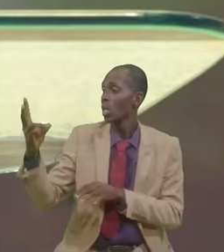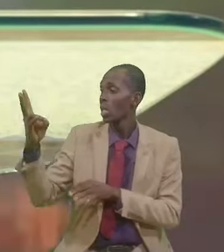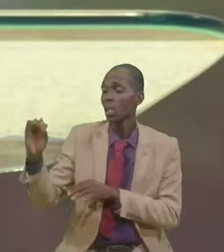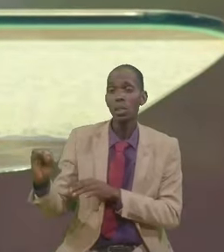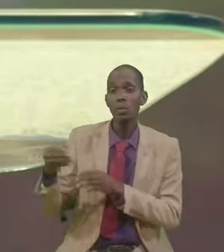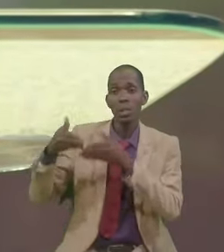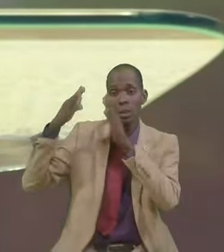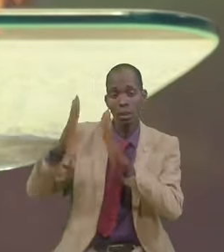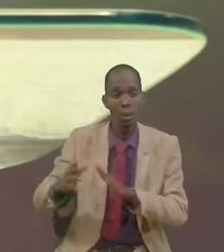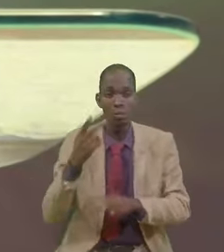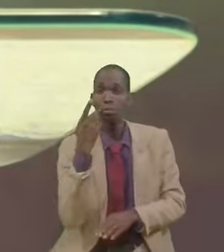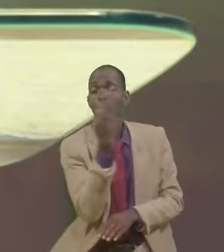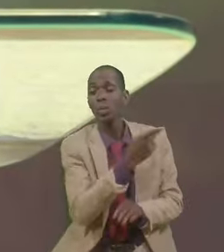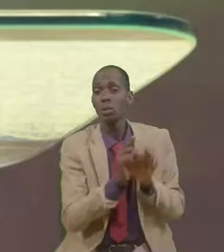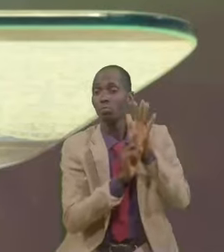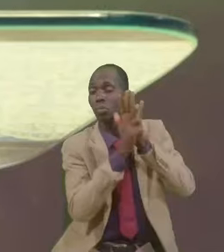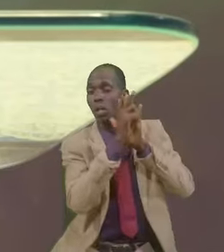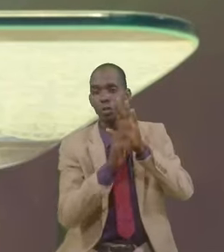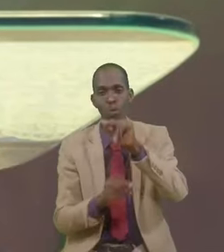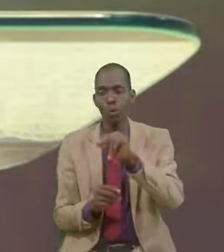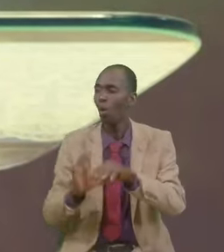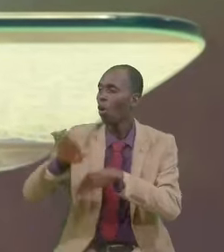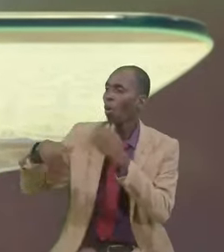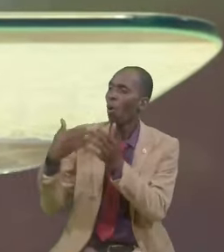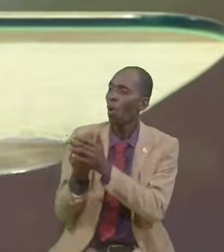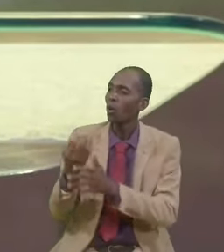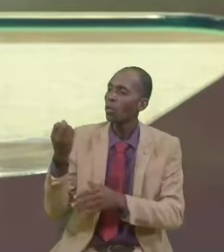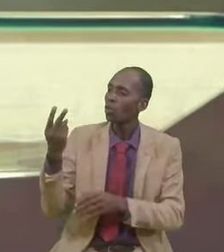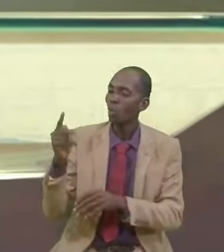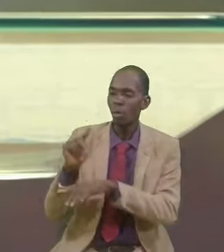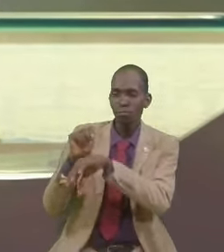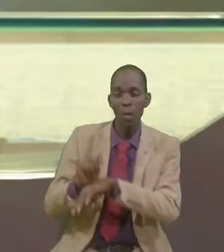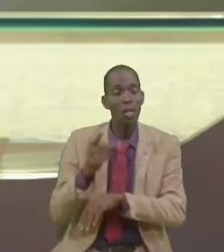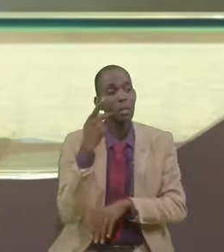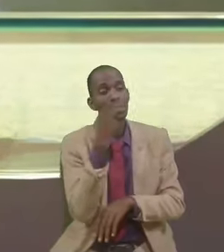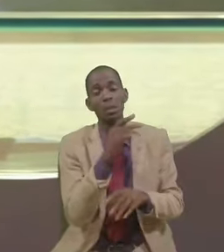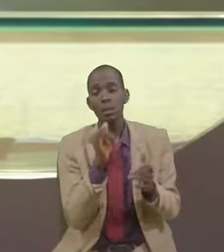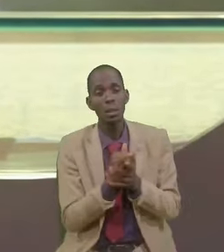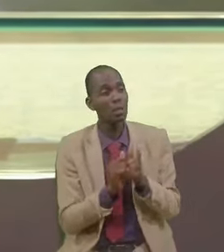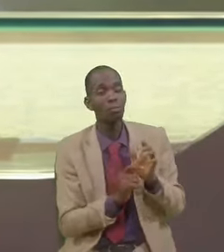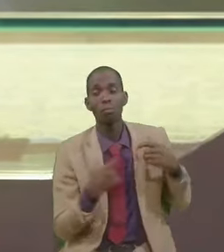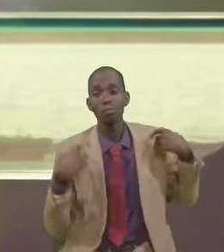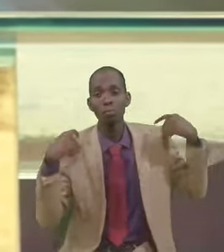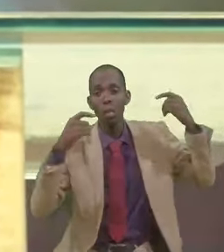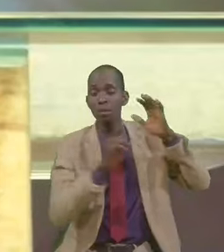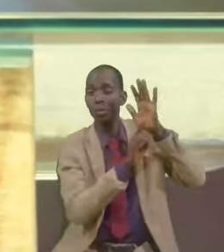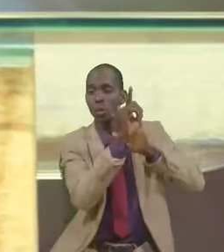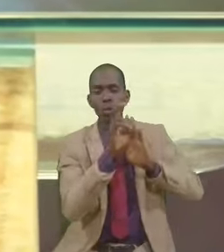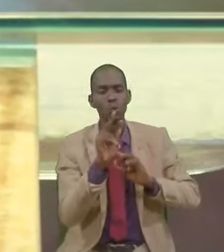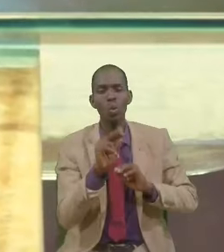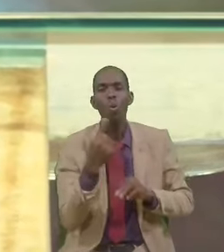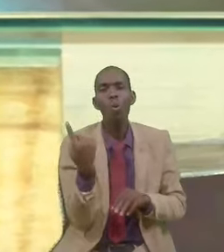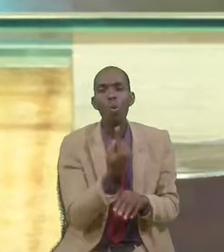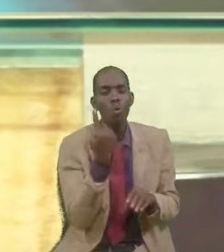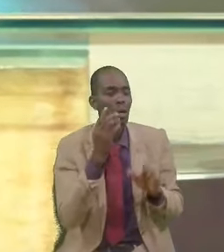géants. Les tribus n'ont pas vu les géants. Les multitudes n'ont pas vu les géants. Ils ont seulement eu